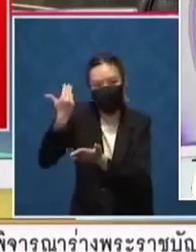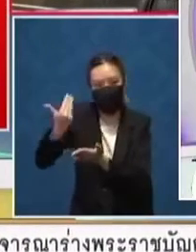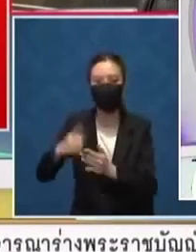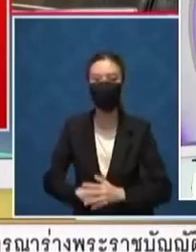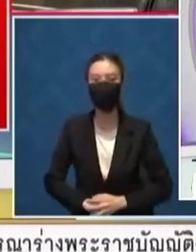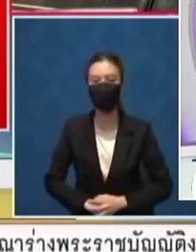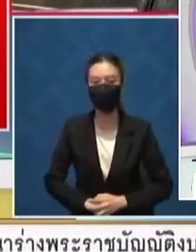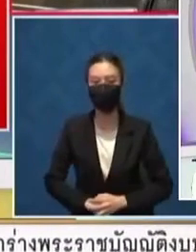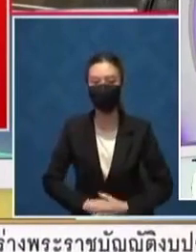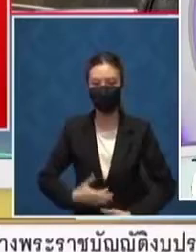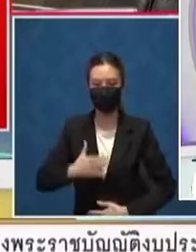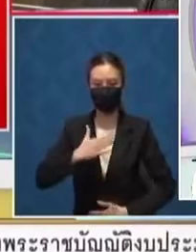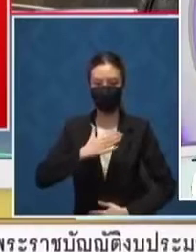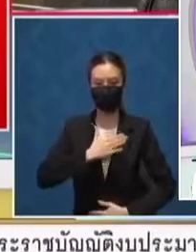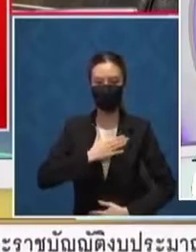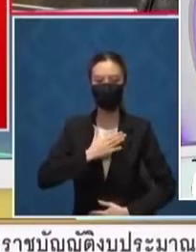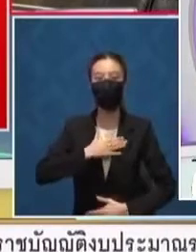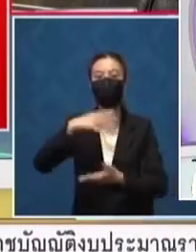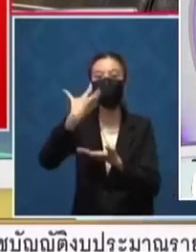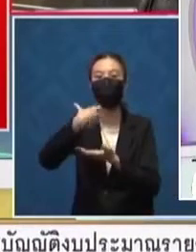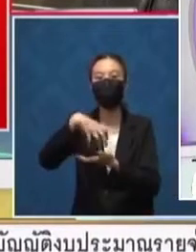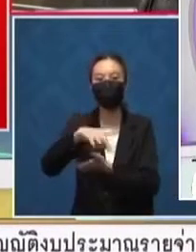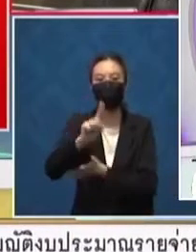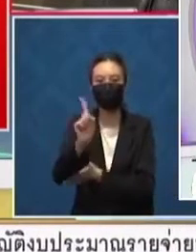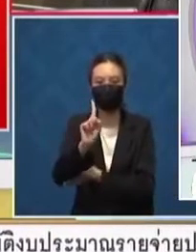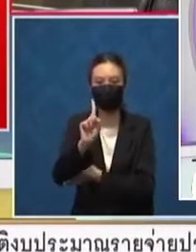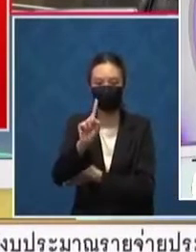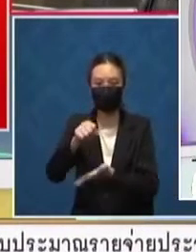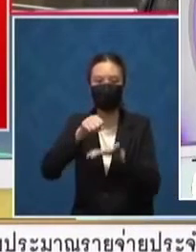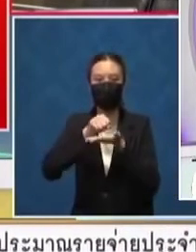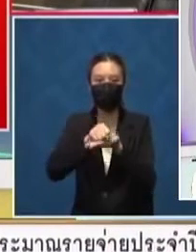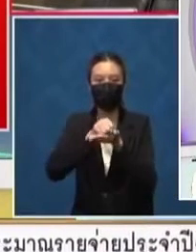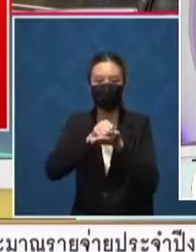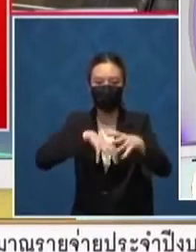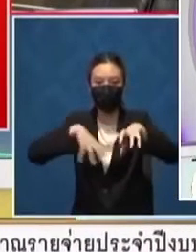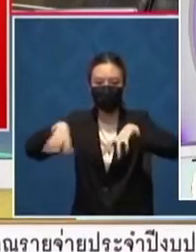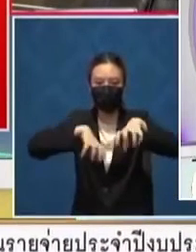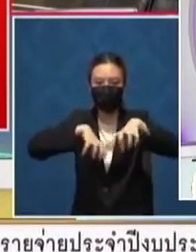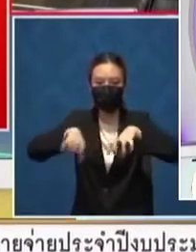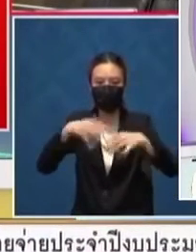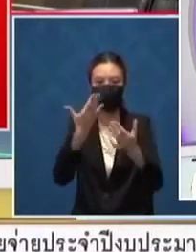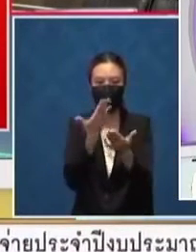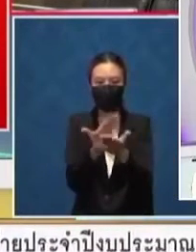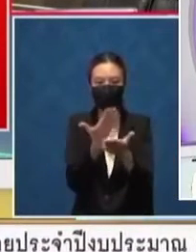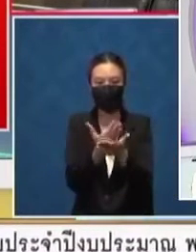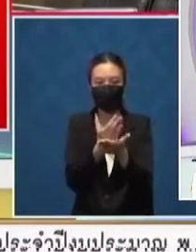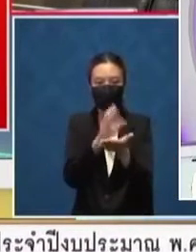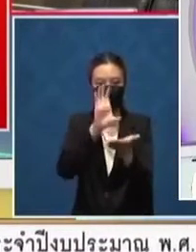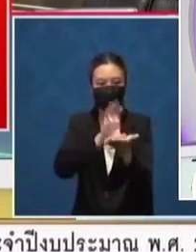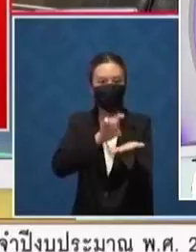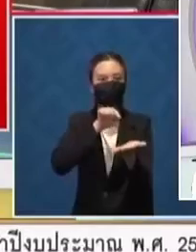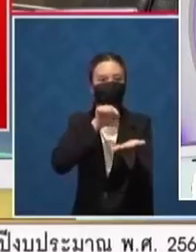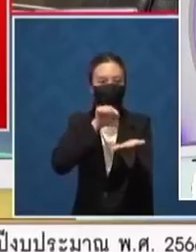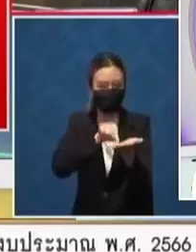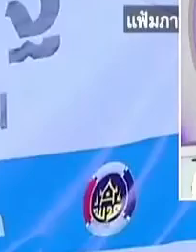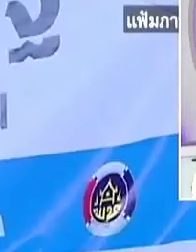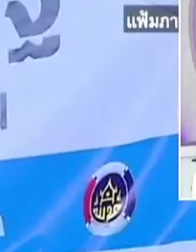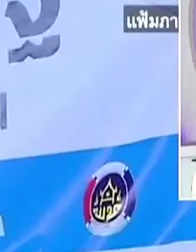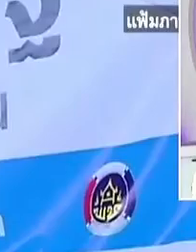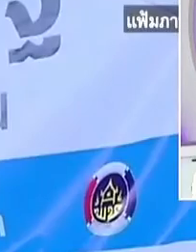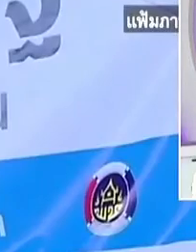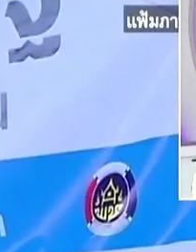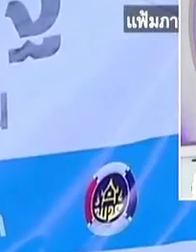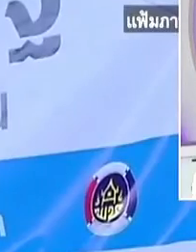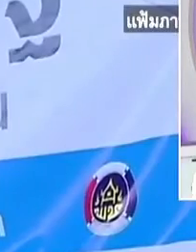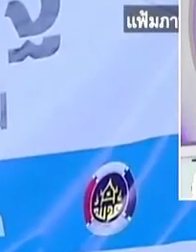ะว่าไปถามนี่ไม่มีใครรู้สึกแบบน้อยเนื้อต่ำใจคนที่ได้บัตรเนี้ยดีใจด้วยซ้ำไปที่ได้ช่วยเหลือเพราะว่ามันไม่ใช่เฉพาะเรื่องของการ